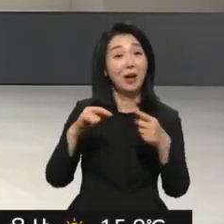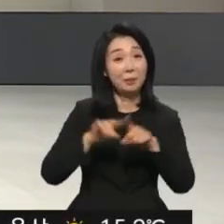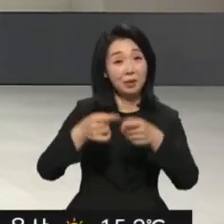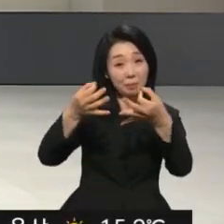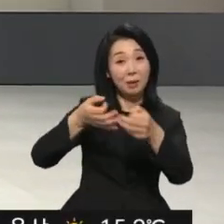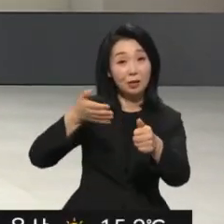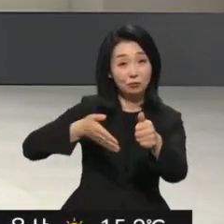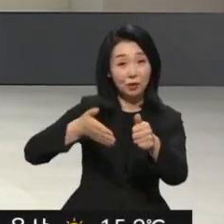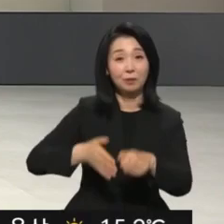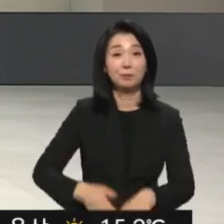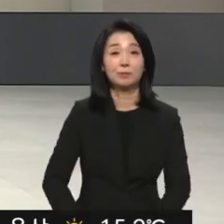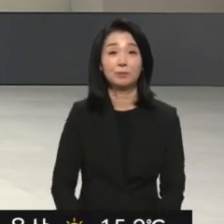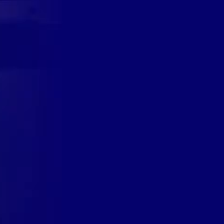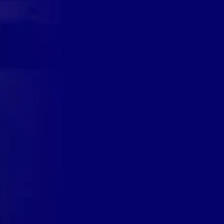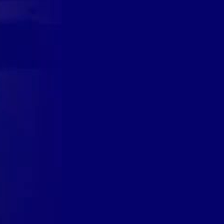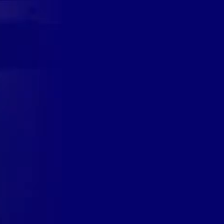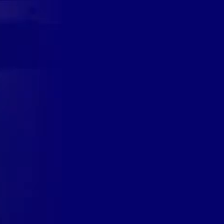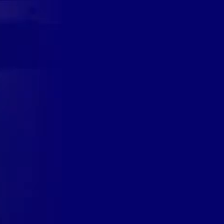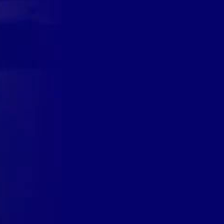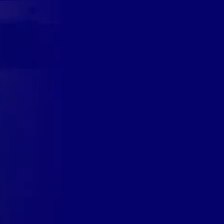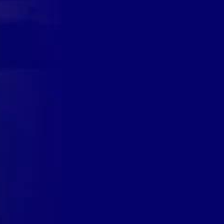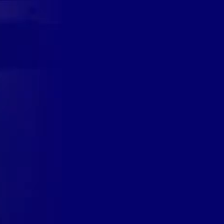주시죠 뉴스픽 5였습니다